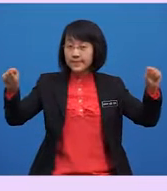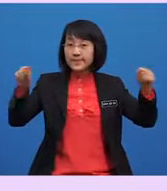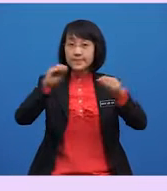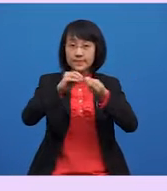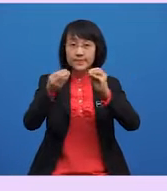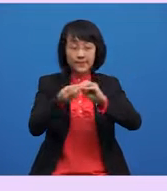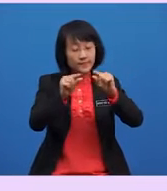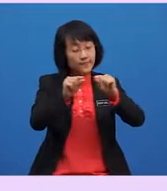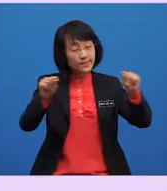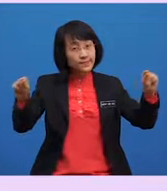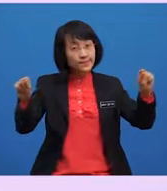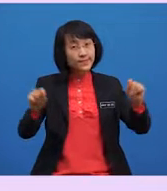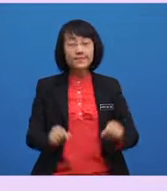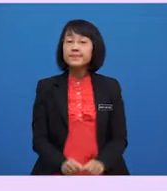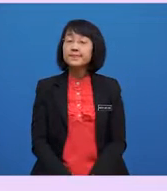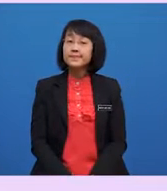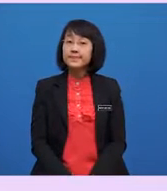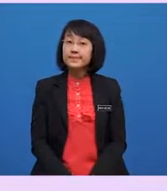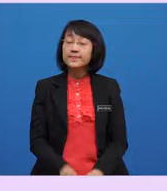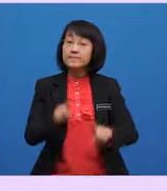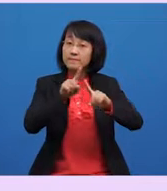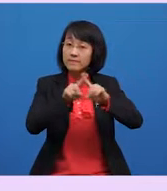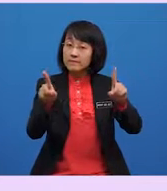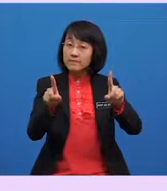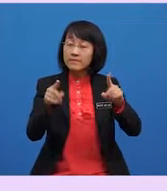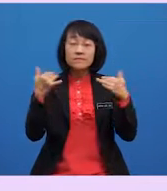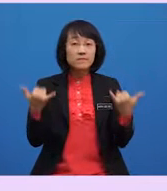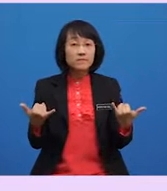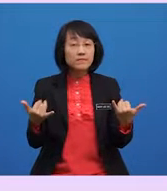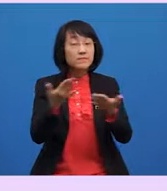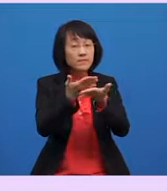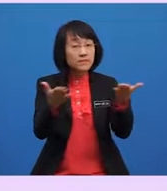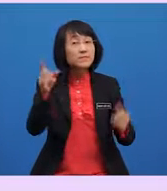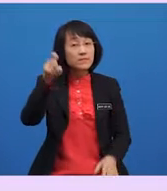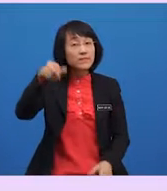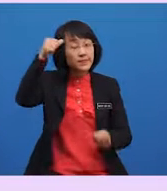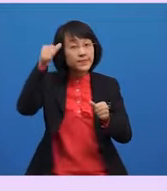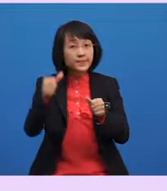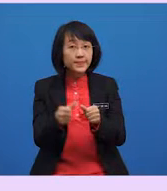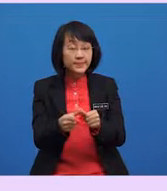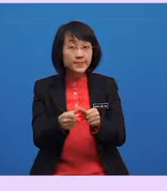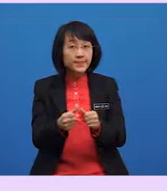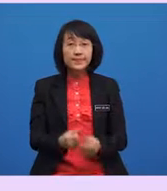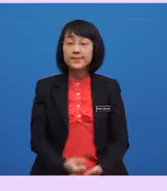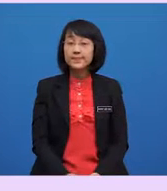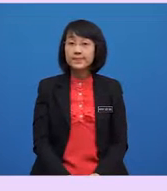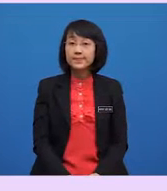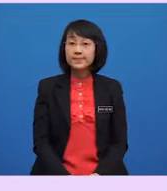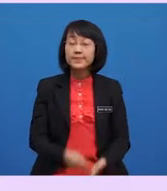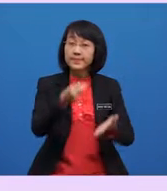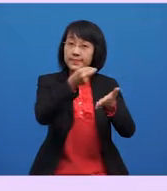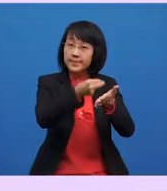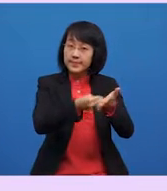nombor. Tapi kali ini kamu perlu ingat bahawa